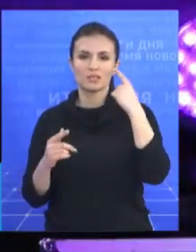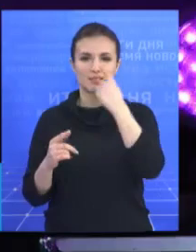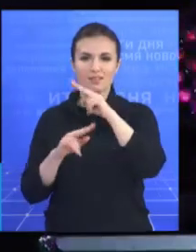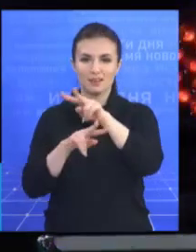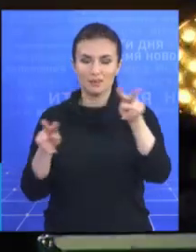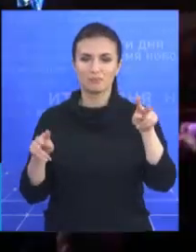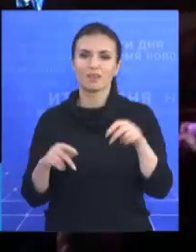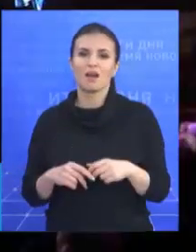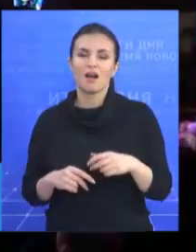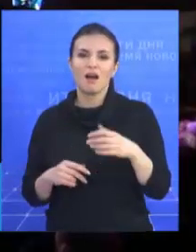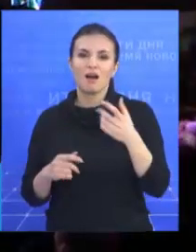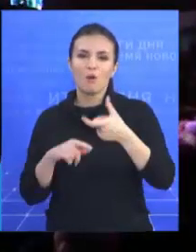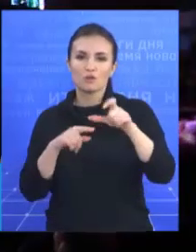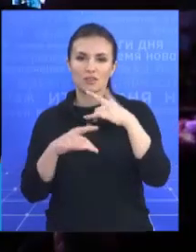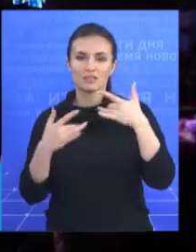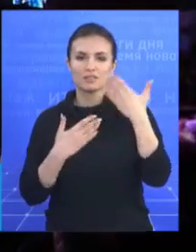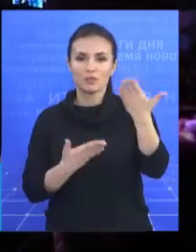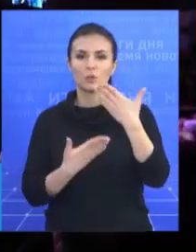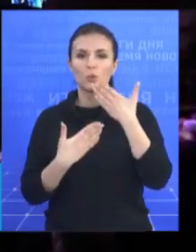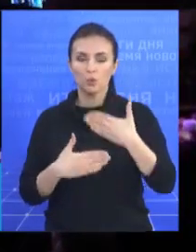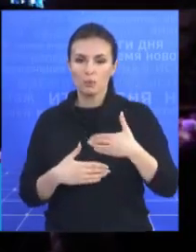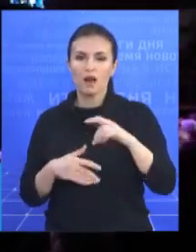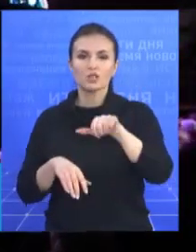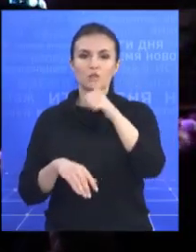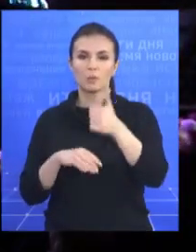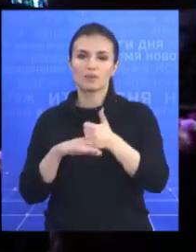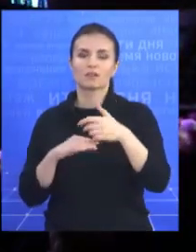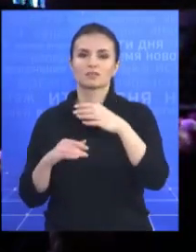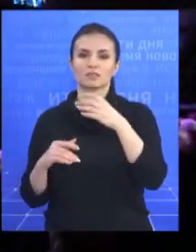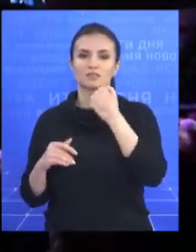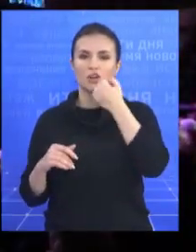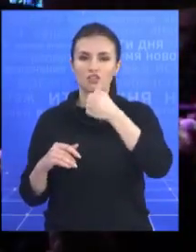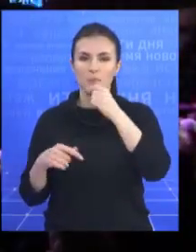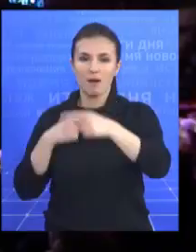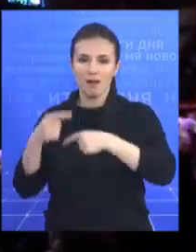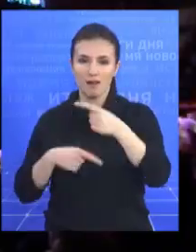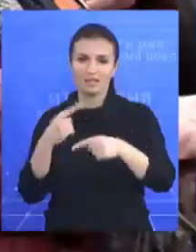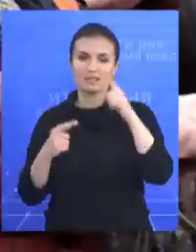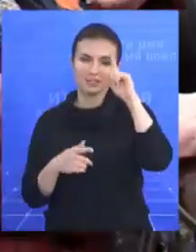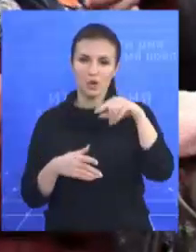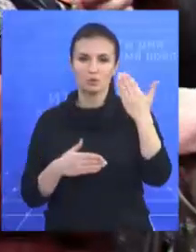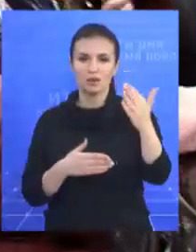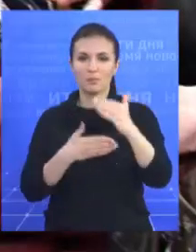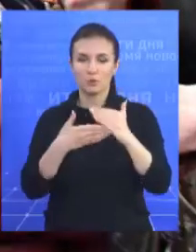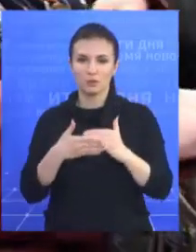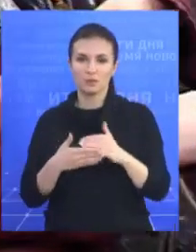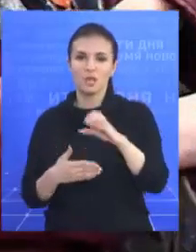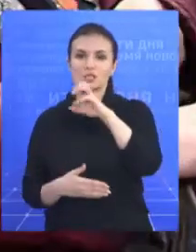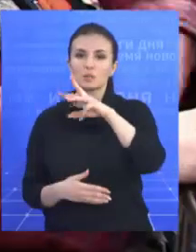минут. Импозантных артистов челябинцы любят, особенно старшее поколение. Наизусть знают репертуар.